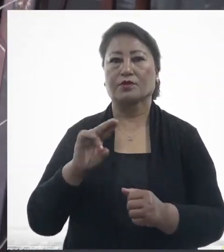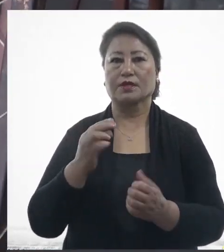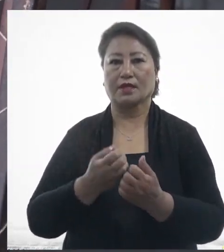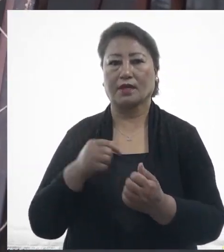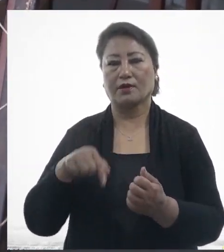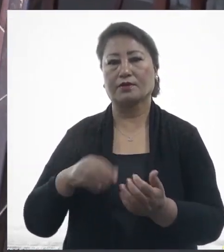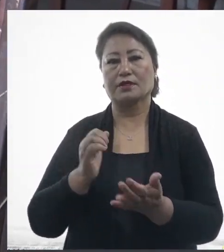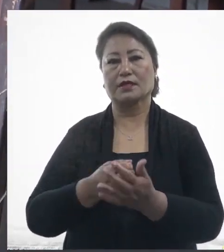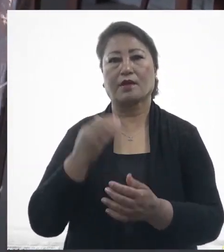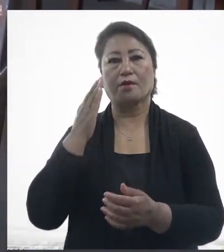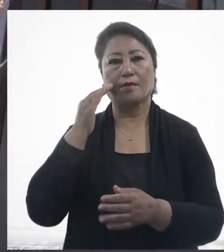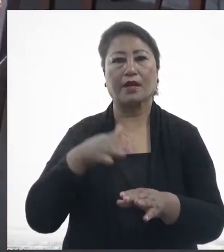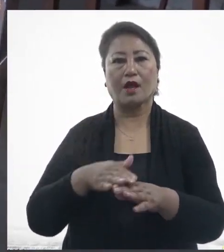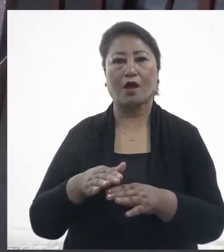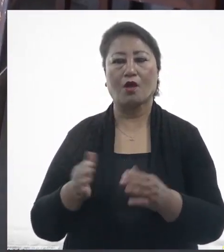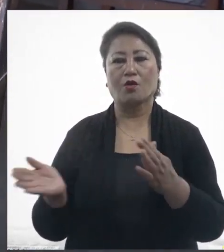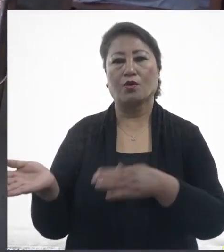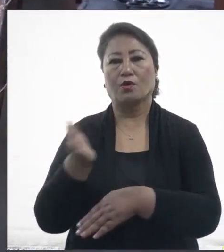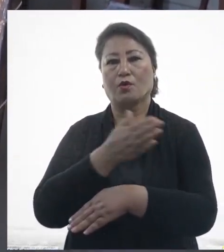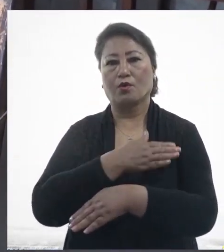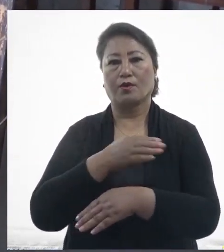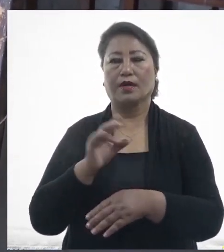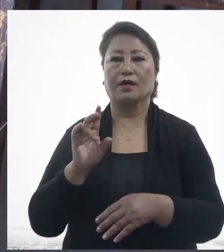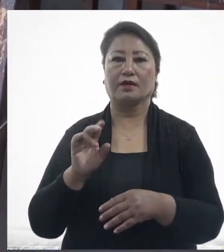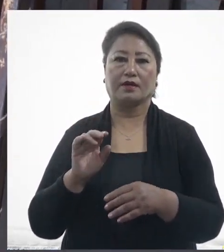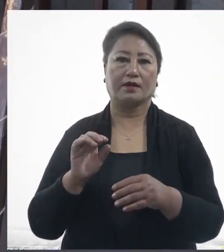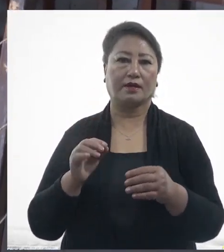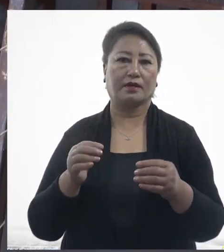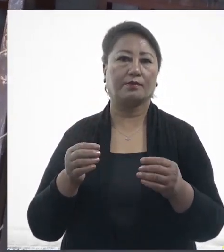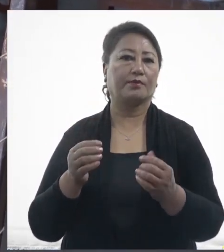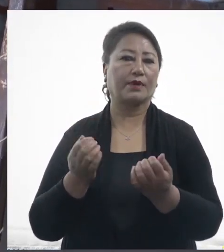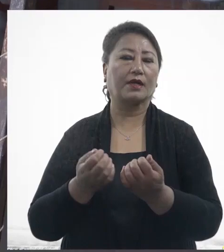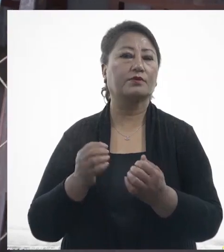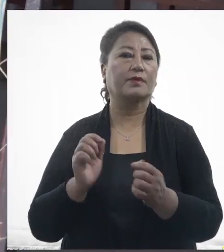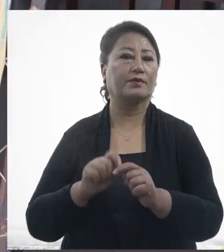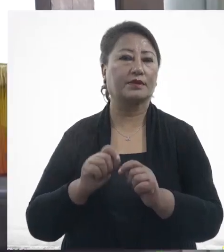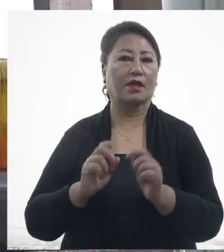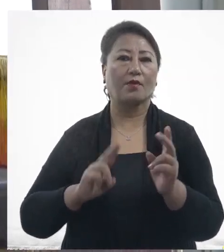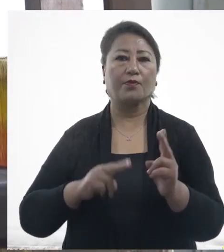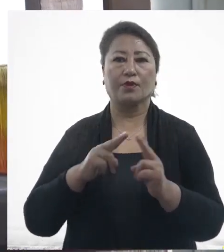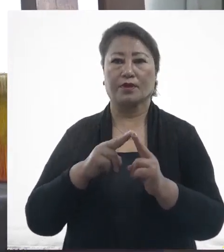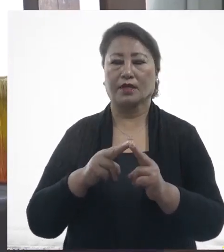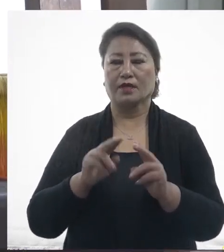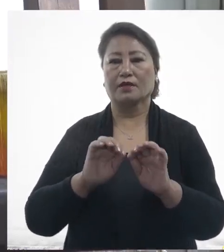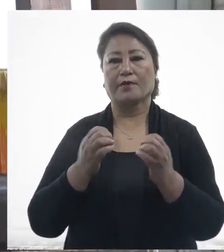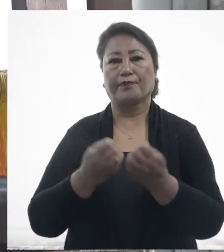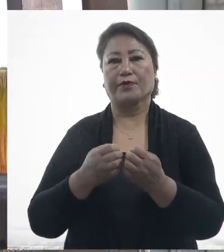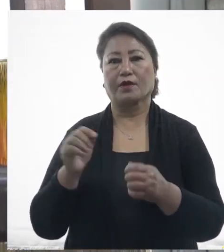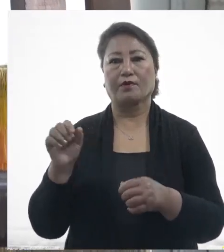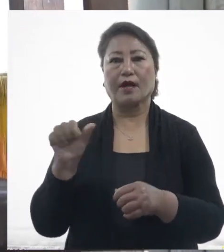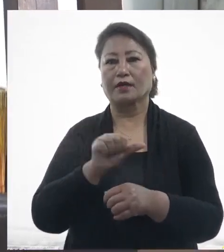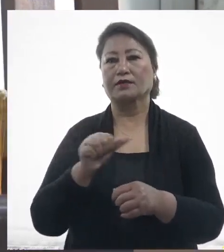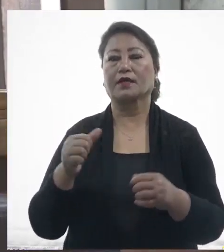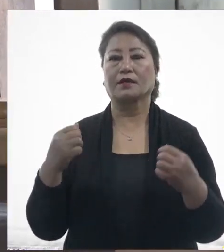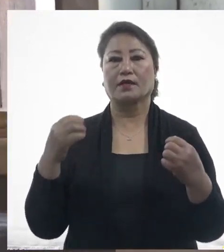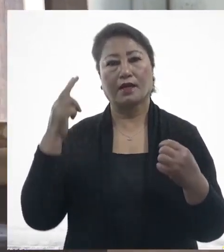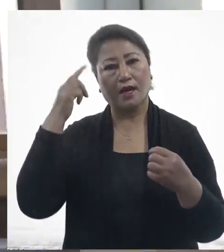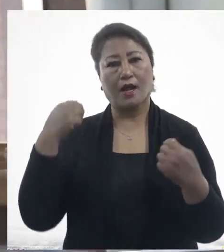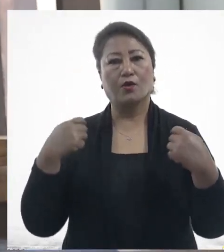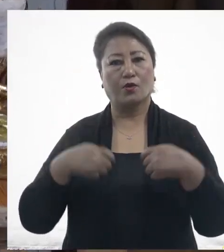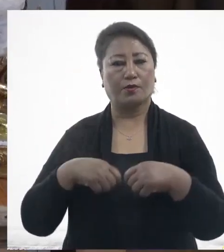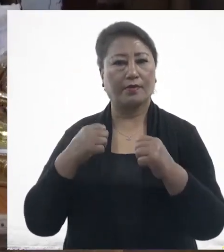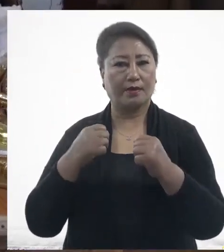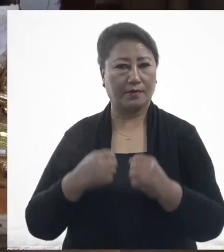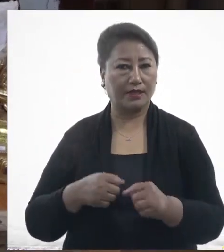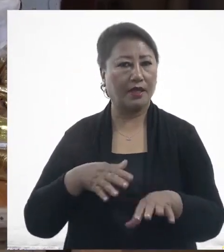इन्स्टिच्युटमा महिलाहरूले ओढ्ने सल बनाउने काम गर्नुहुन्छ। भौतिक सामाजिक अवरोधहरूले कालीकोटमा रहँदा धेरै शास्ति भोग्नुपर्ने भए